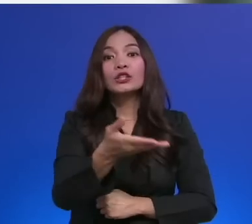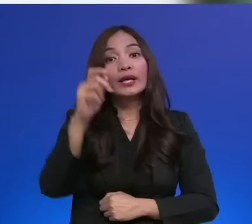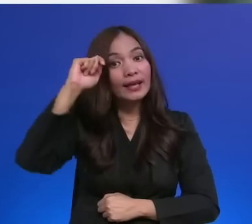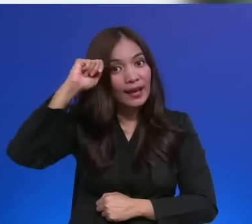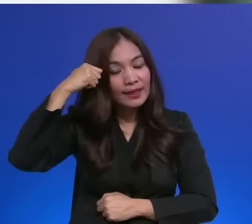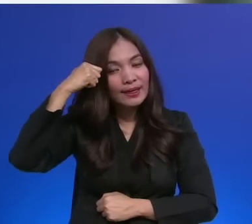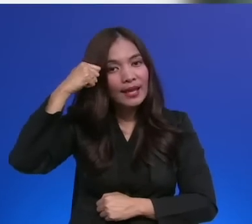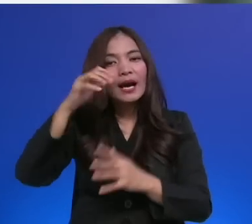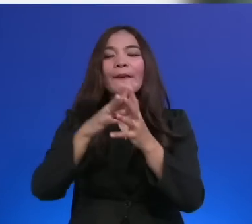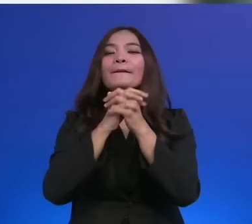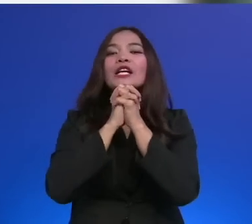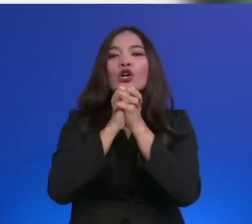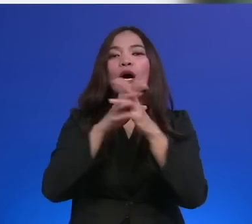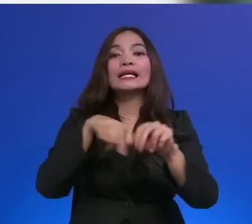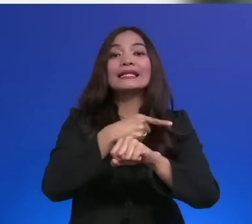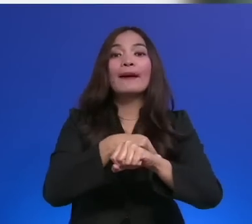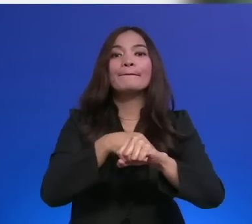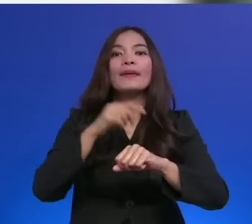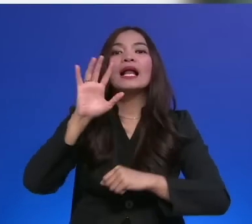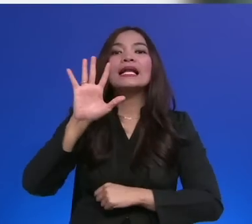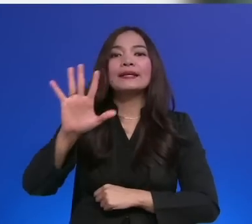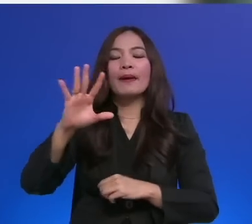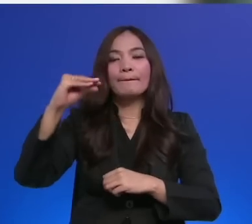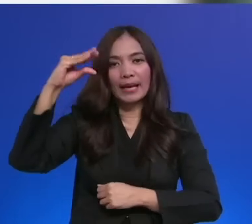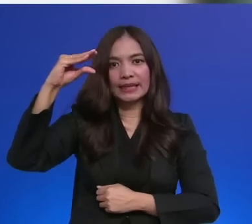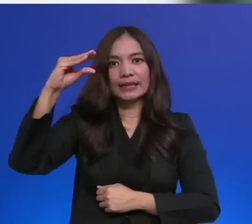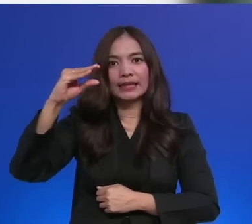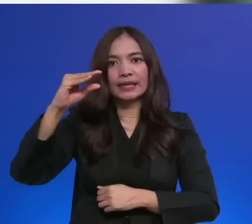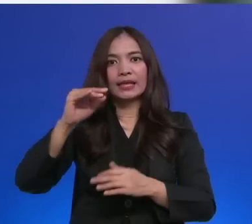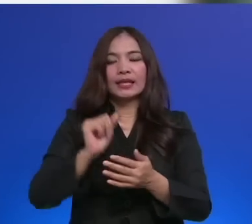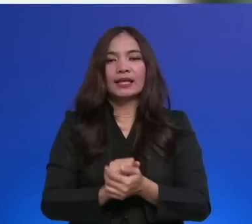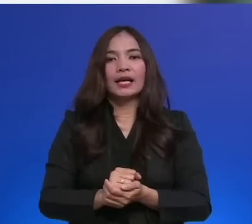lupa berdoa setiap hari jam 5 pagi